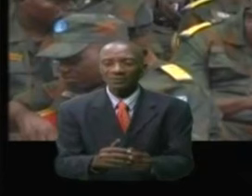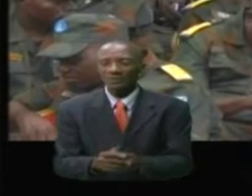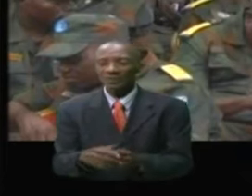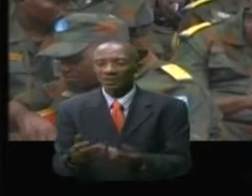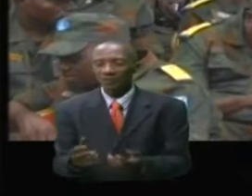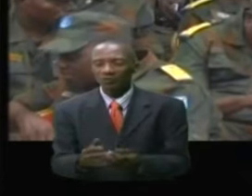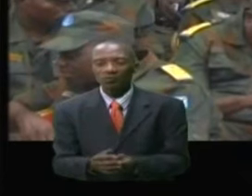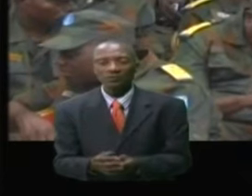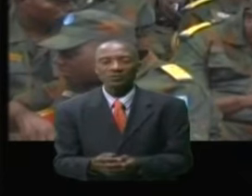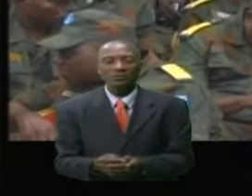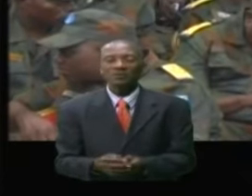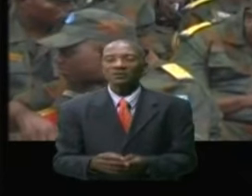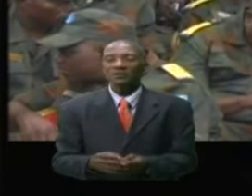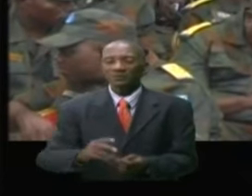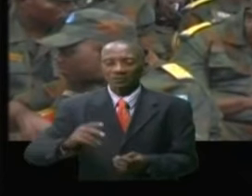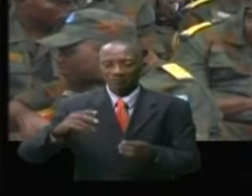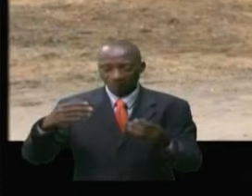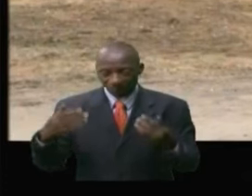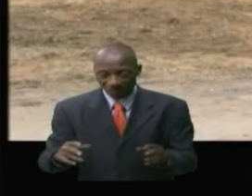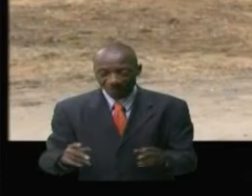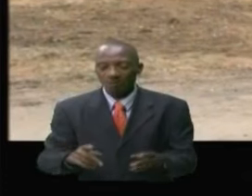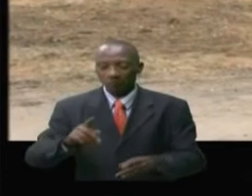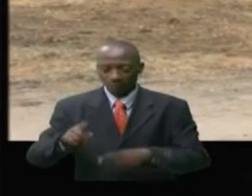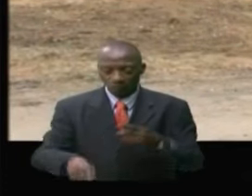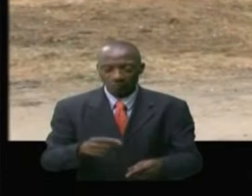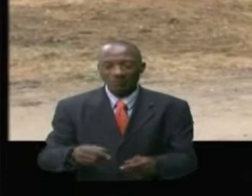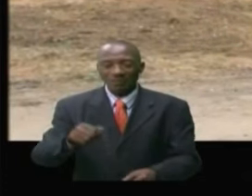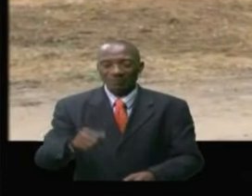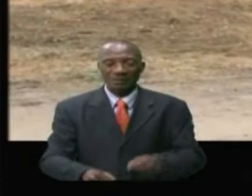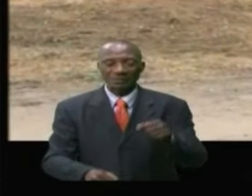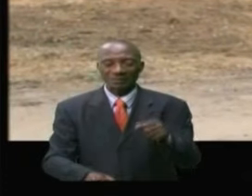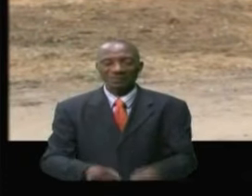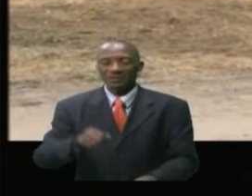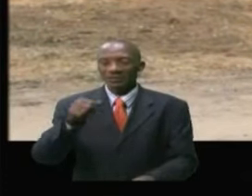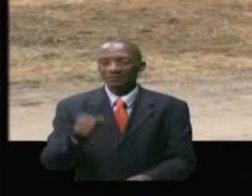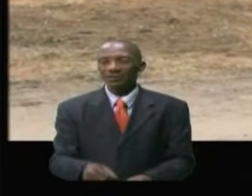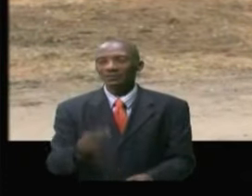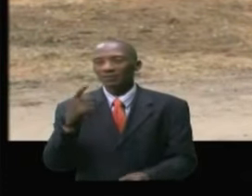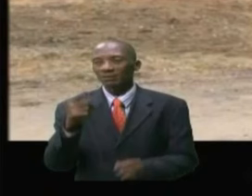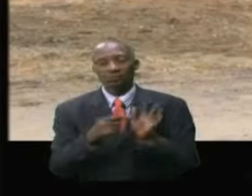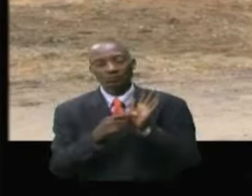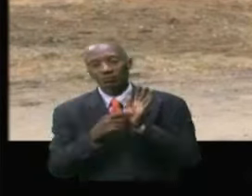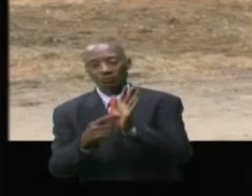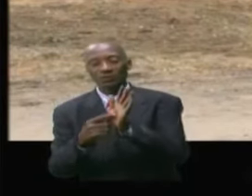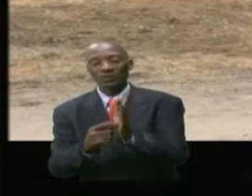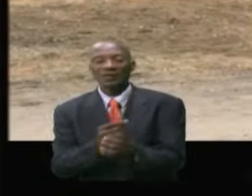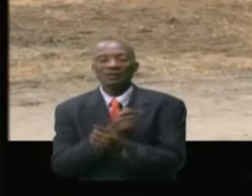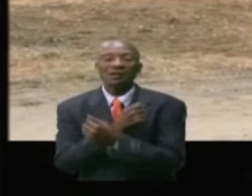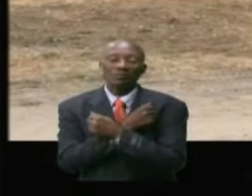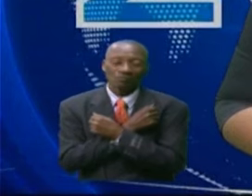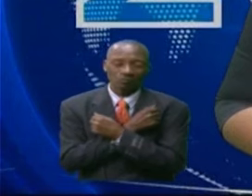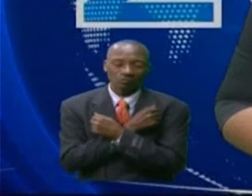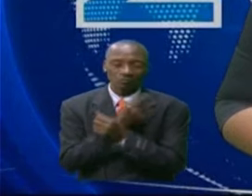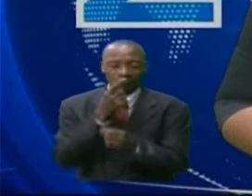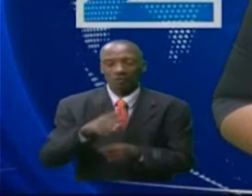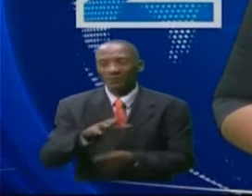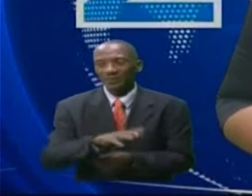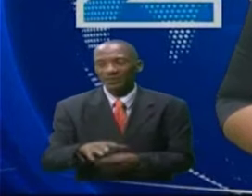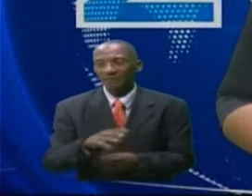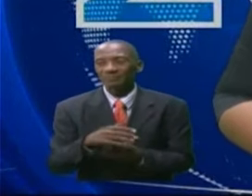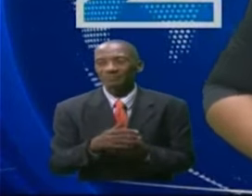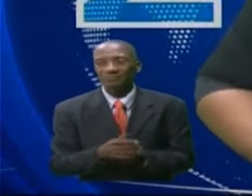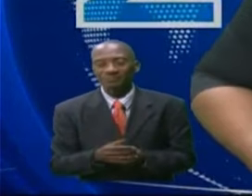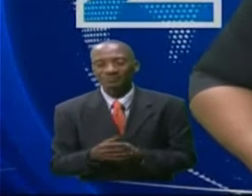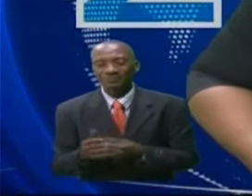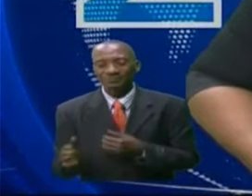consacrée à une parade grandeur nature d'une armée dont l'expression dissuasive n'est plus à démontrer. Et c'est